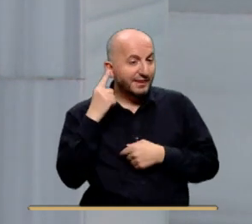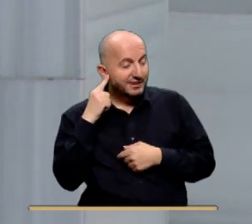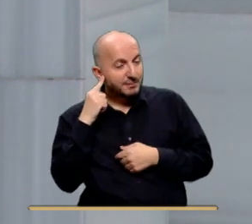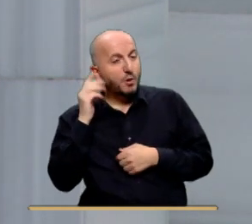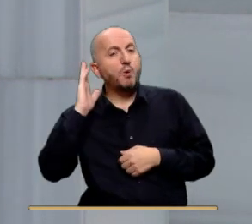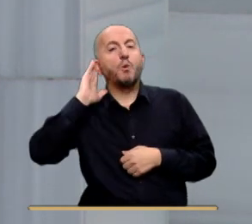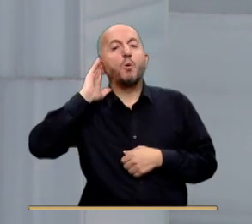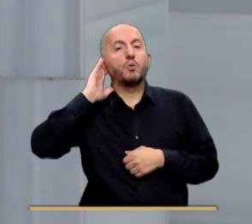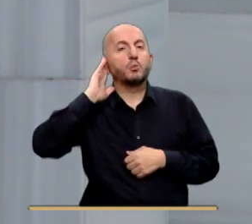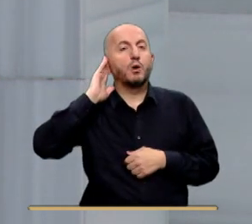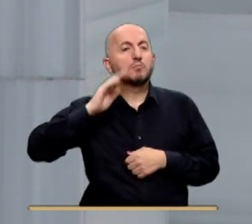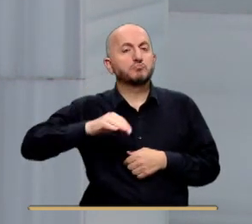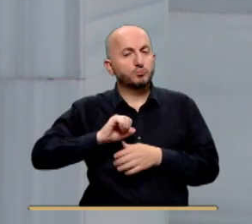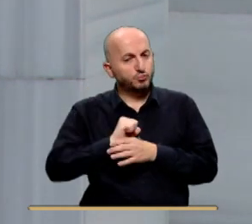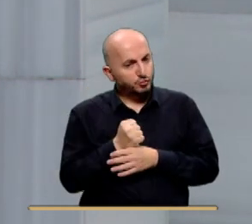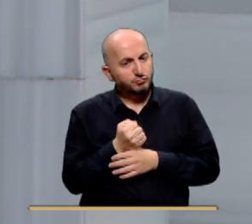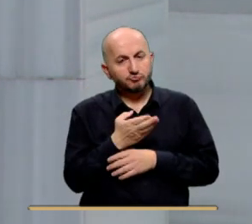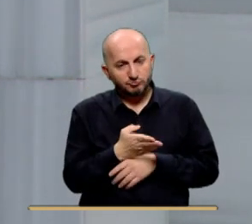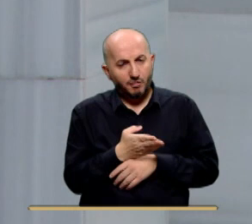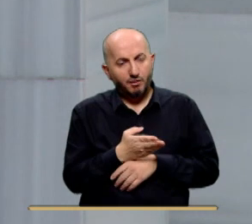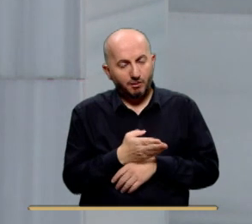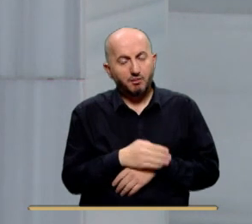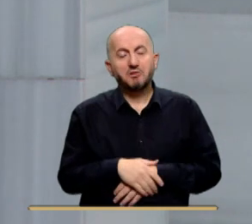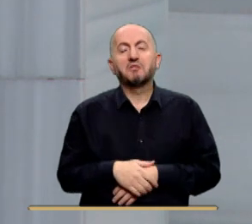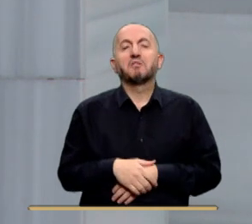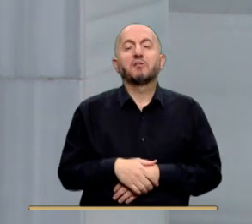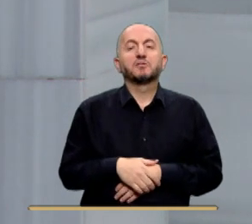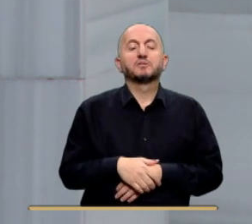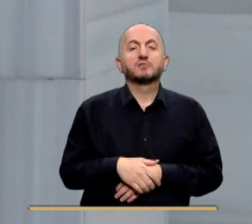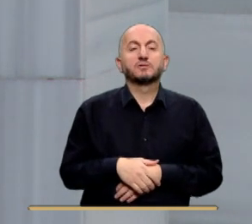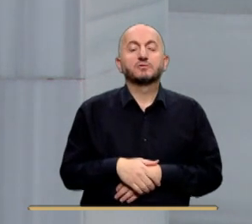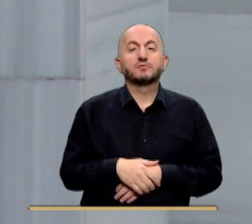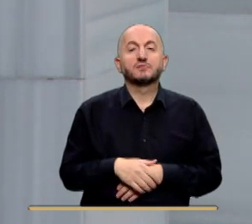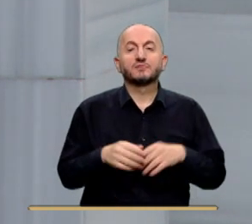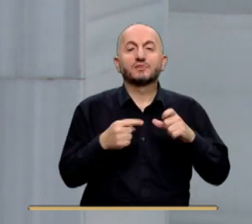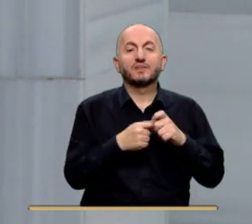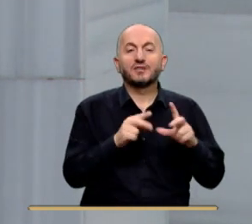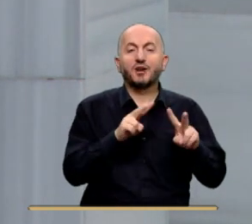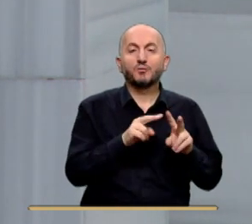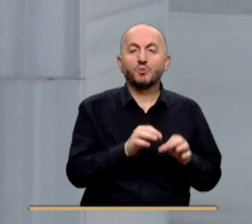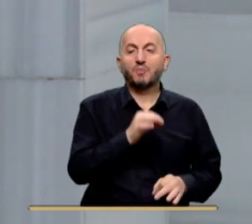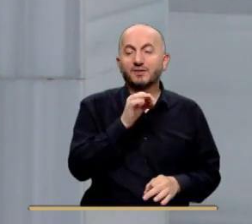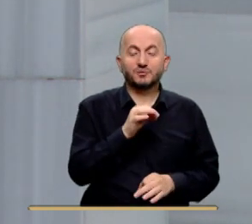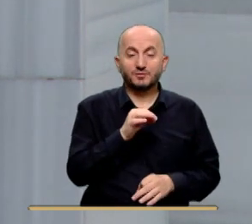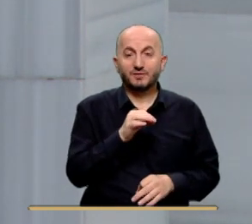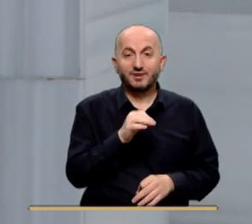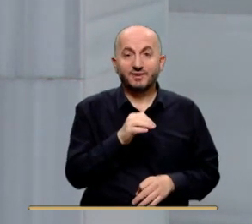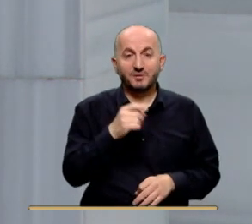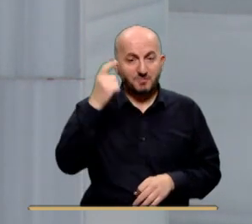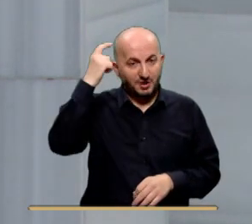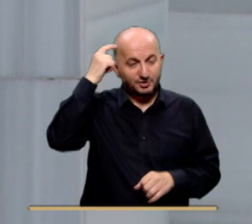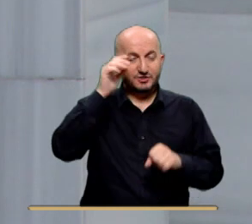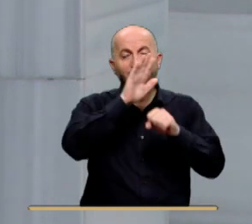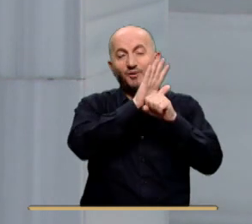Okuyor ve hakikaten yetenekli. Yani vaktimiz sınırlı. Ebu Mahzure'yi başını